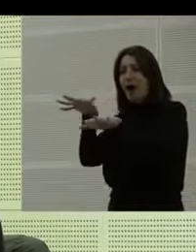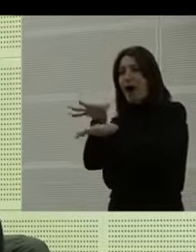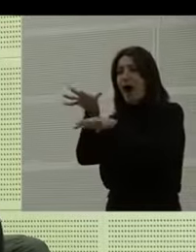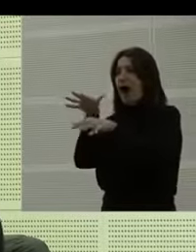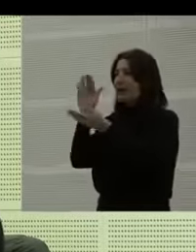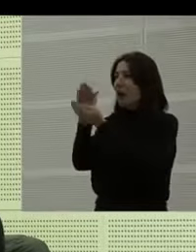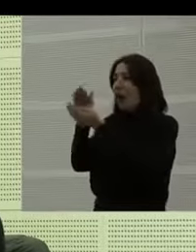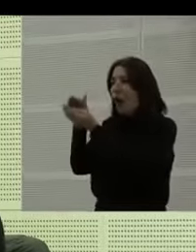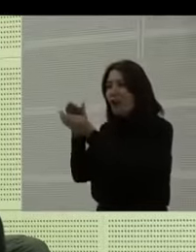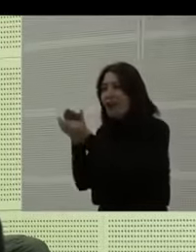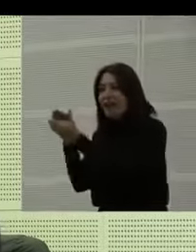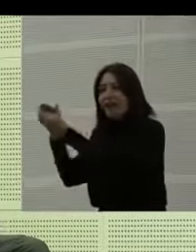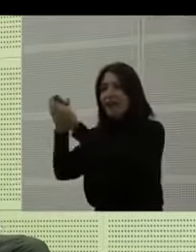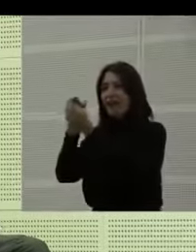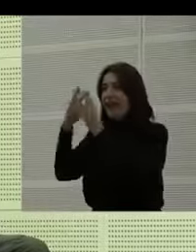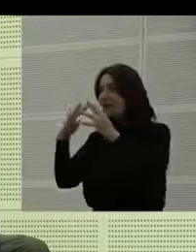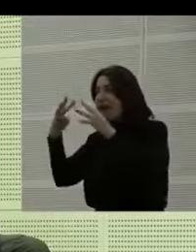perle.